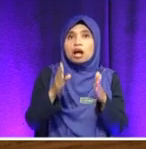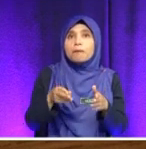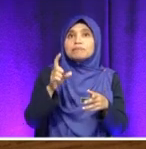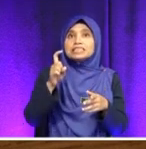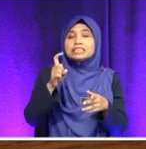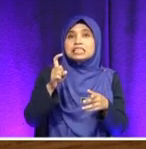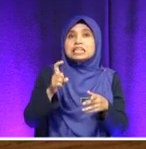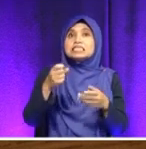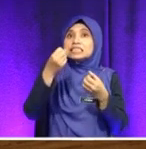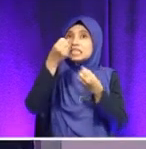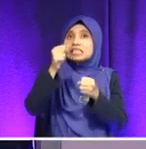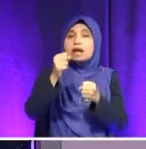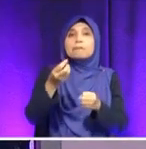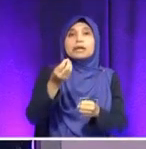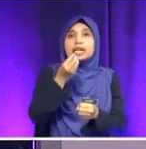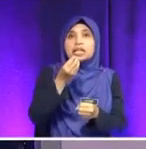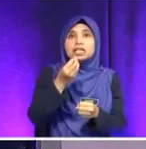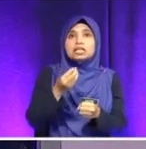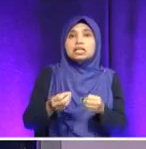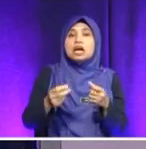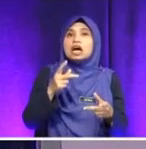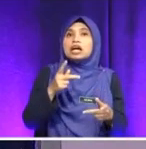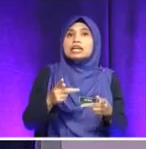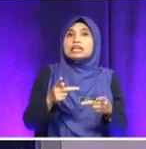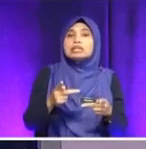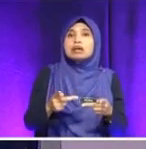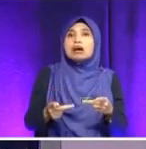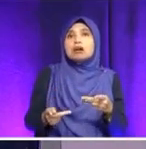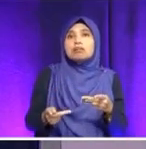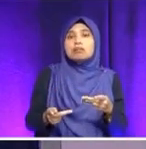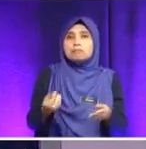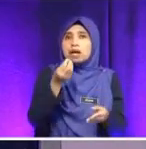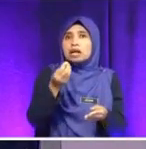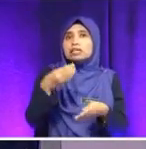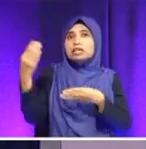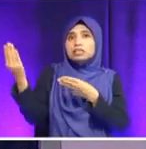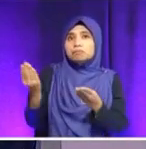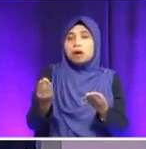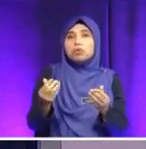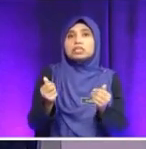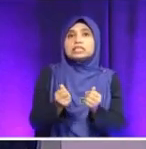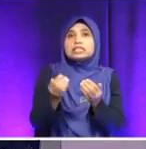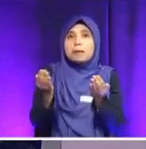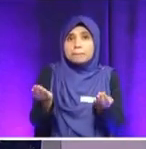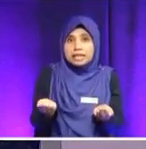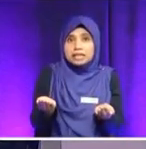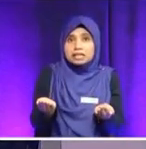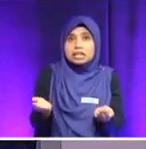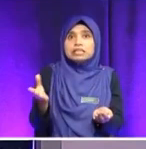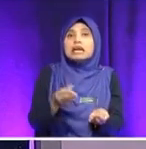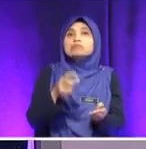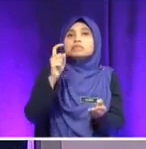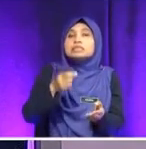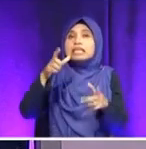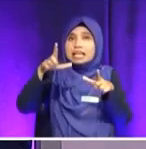serving, maksudnya menghidangkan makanan. Kadangkala makanan dibawa dalam plater, kemudian pelayan yang perlu hidangkan ke dalam setiap pinggan